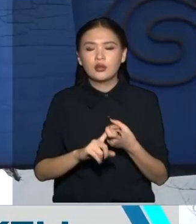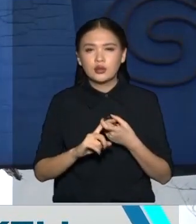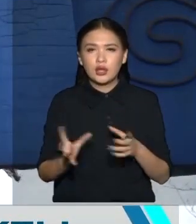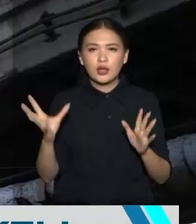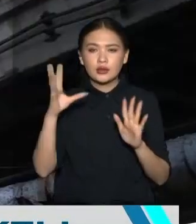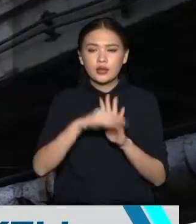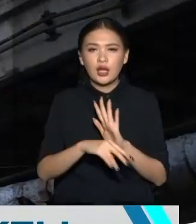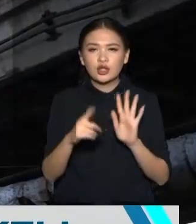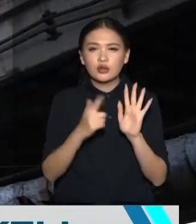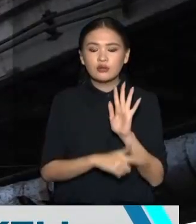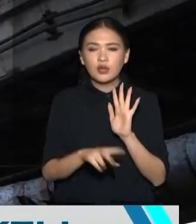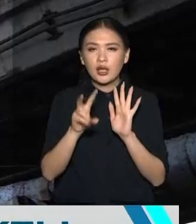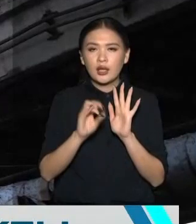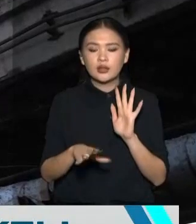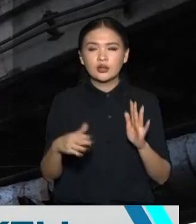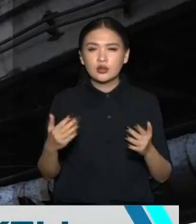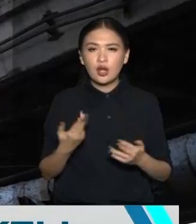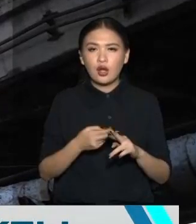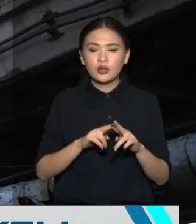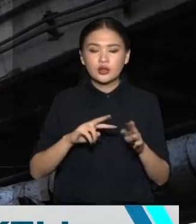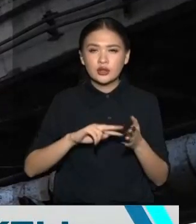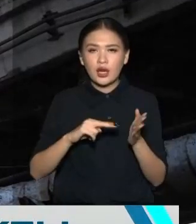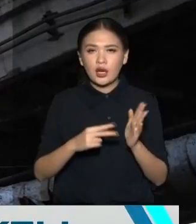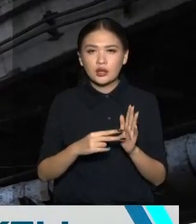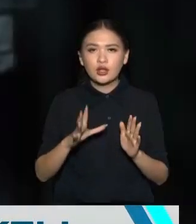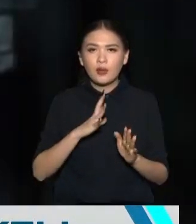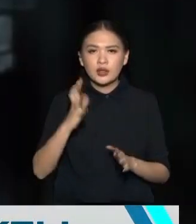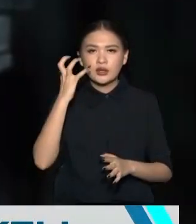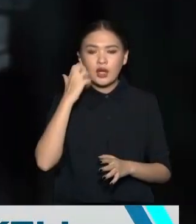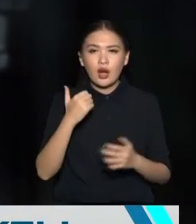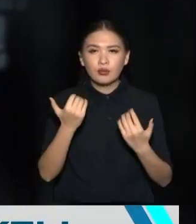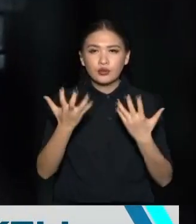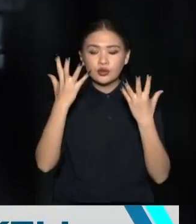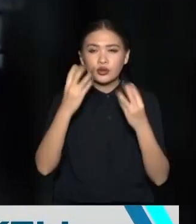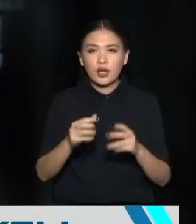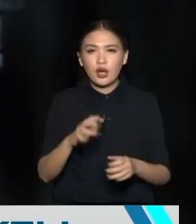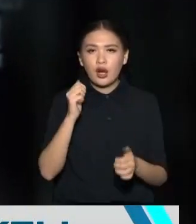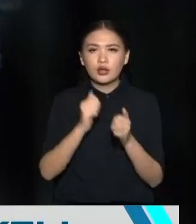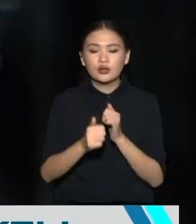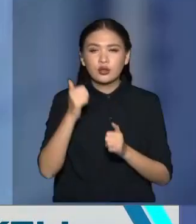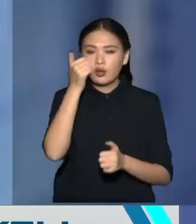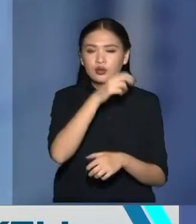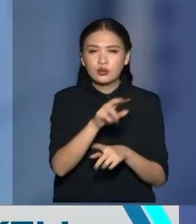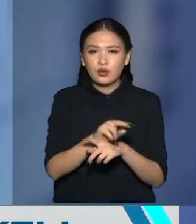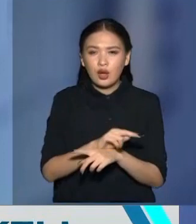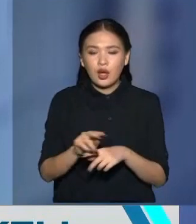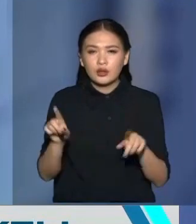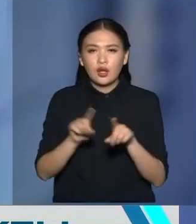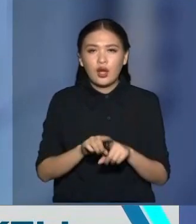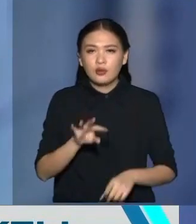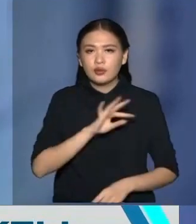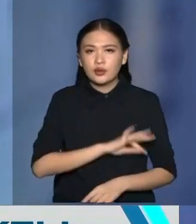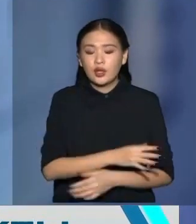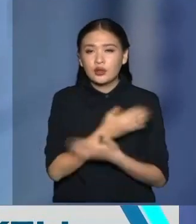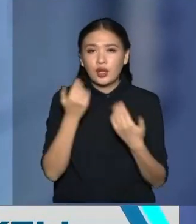меншігінде 70 жылға жуықтаған стратегиялық нысанның тоз-тозы шыққан бүгінде. Жылда жөндеу жұмыстары жүргізілгенмен нәтиже